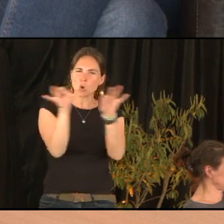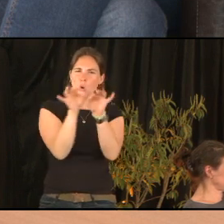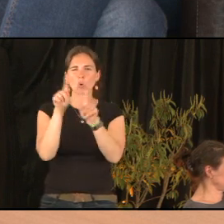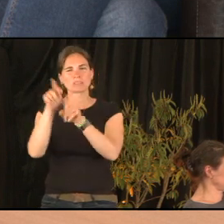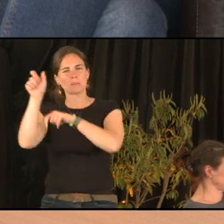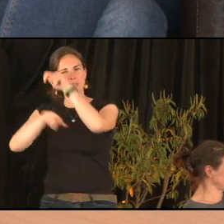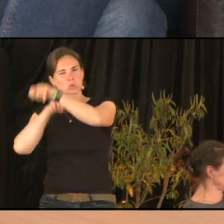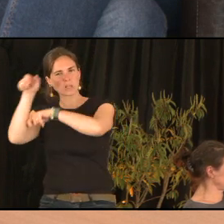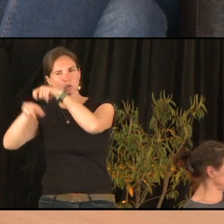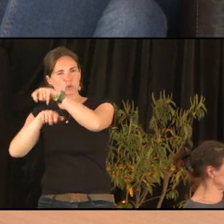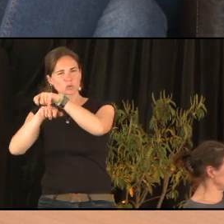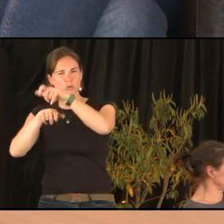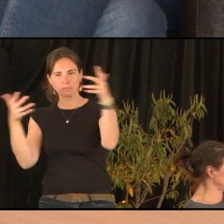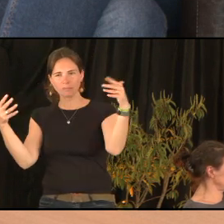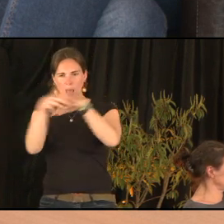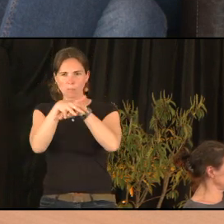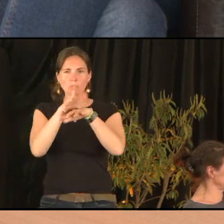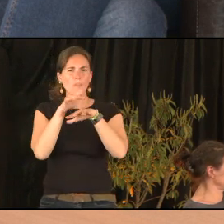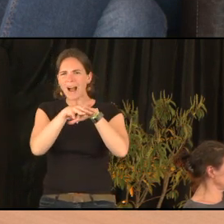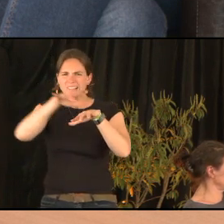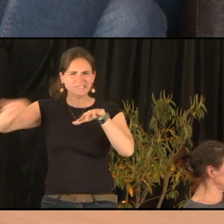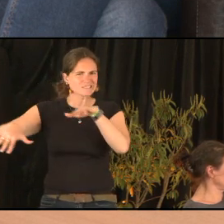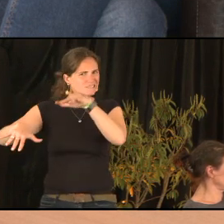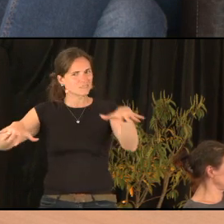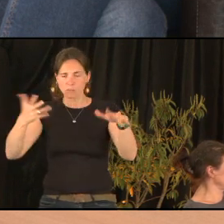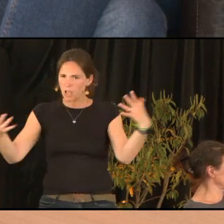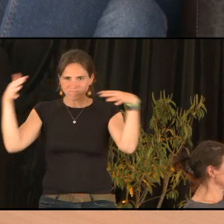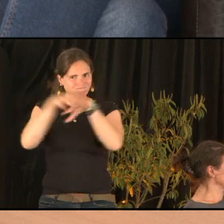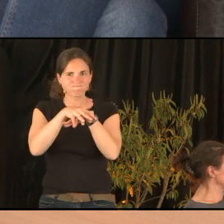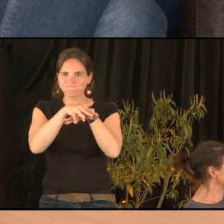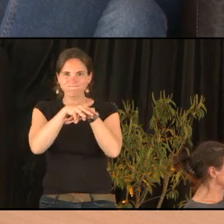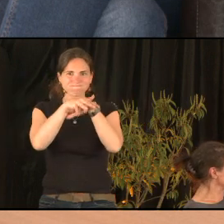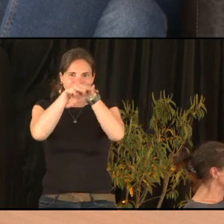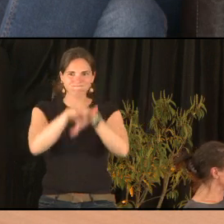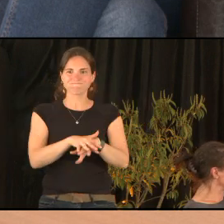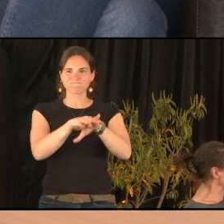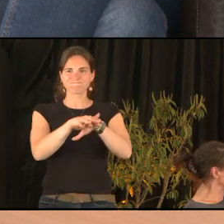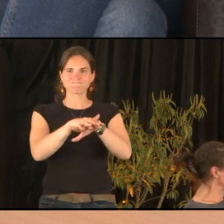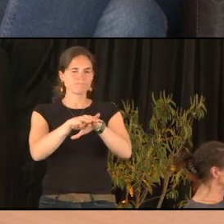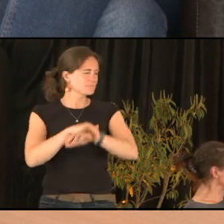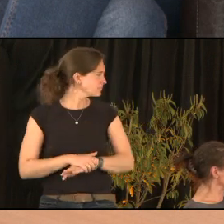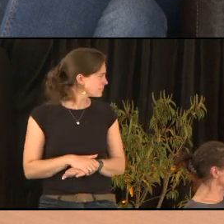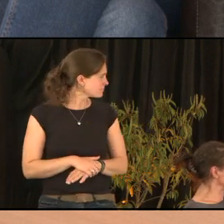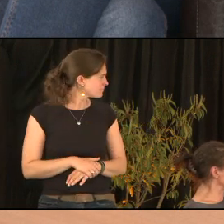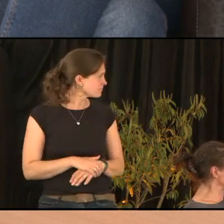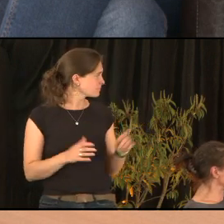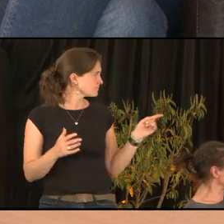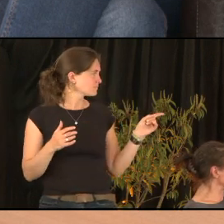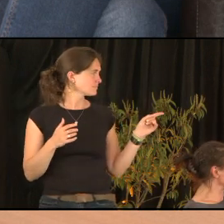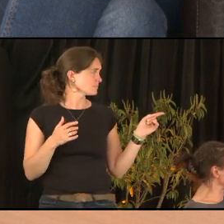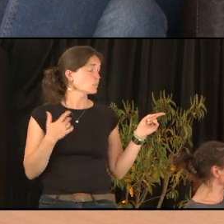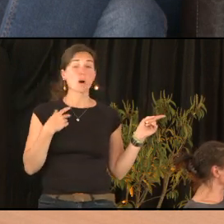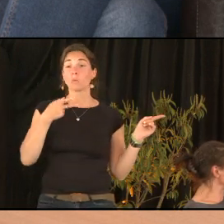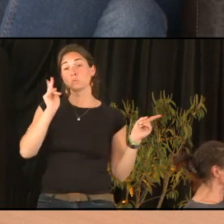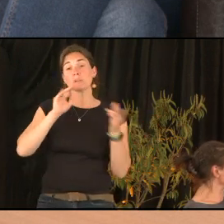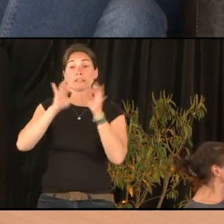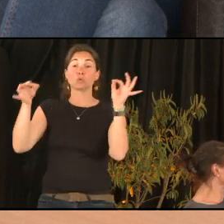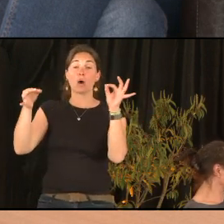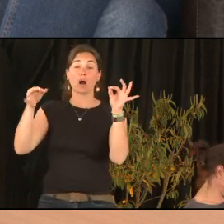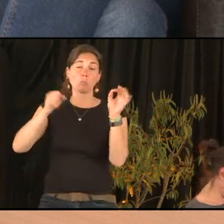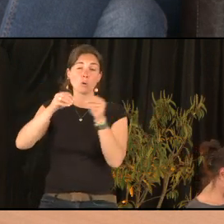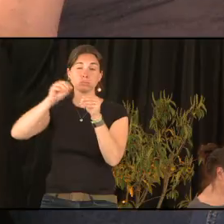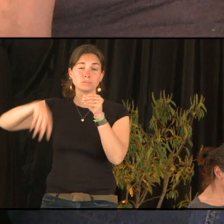est une espèce d'alchimie, enfin d'alliage entre une crudité, une trivialité, il a un argot militaire, etc., et puis